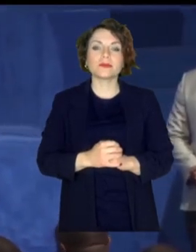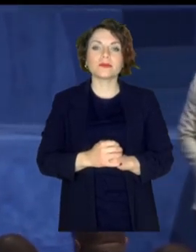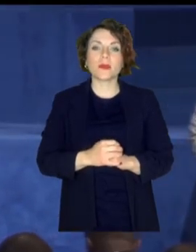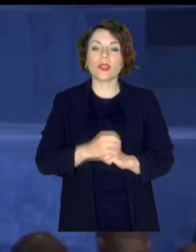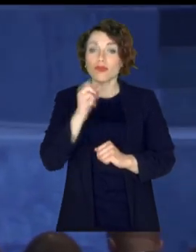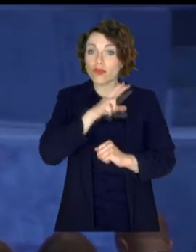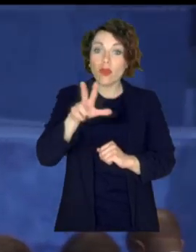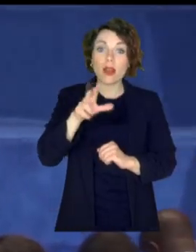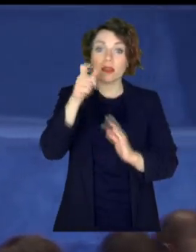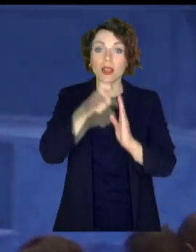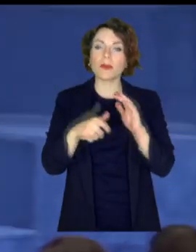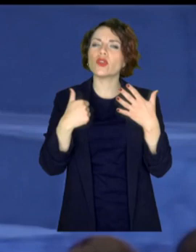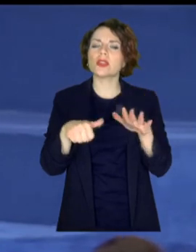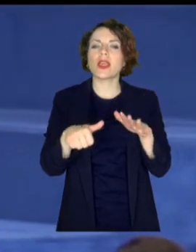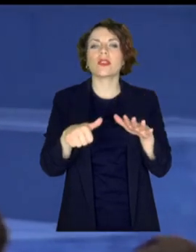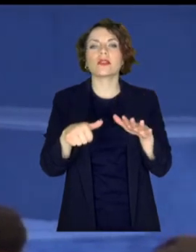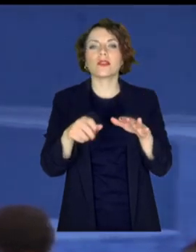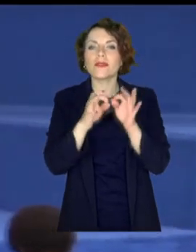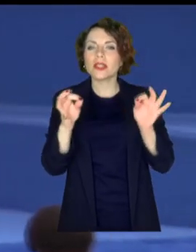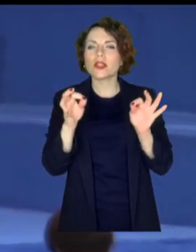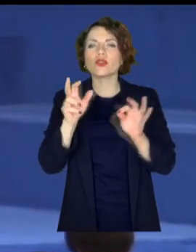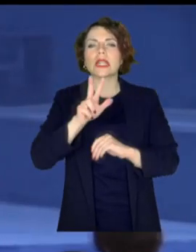Vangelo di Giovanni, capitolo 16, versetto